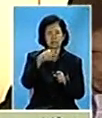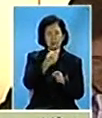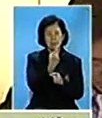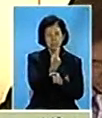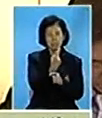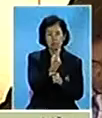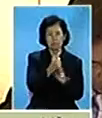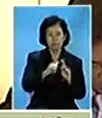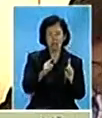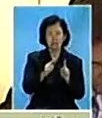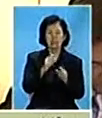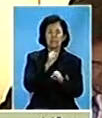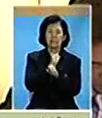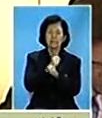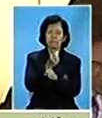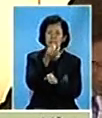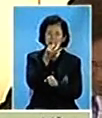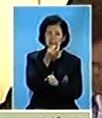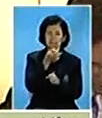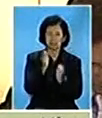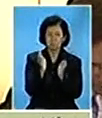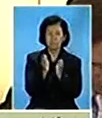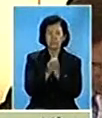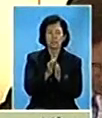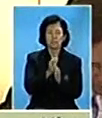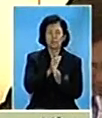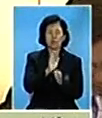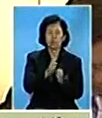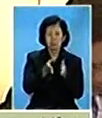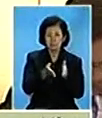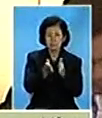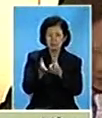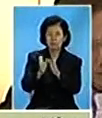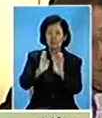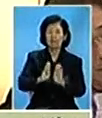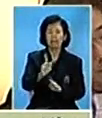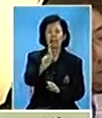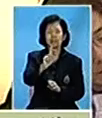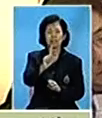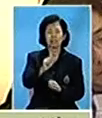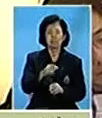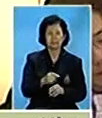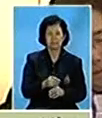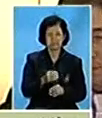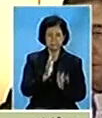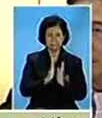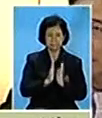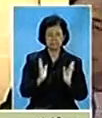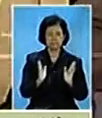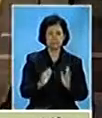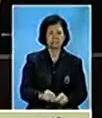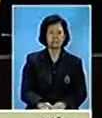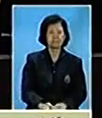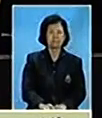ต่ถ้าพูดถึงจะไปประกอบวิชาชีพท่านต้องบอกมาท่านจะประกอบวิชาชีพสาขาไหน ท่านั้นเองนะครับขอบพระคุณครับ